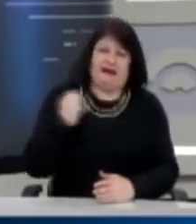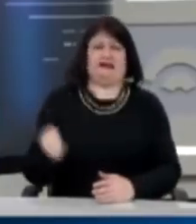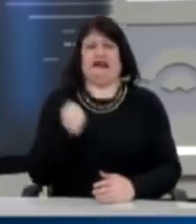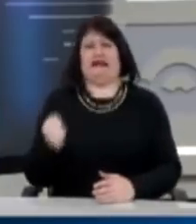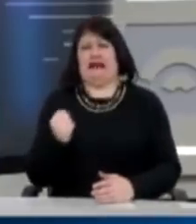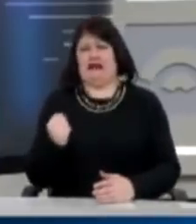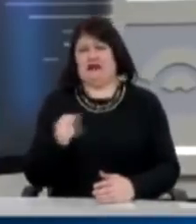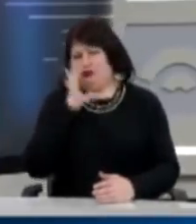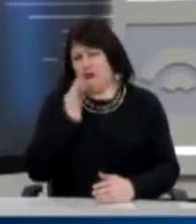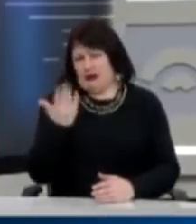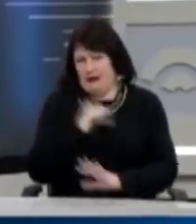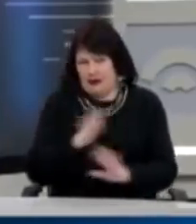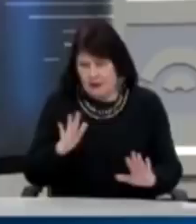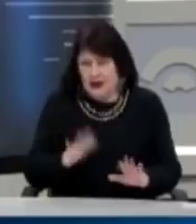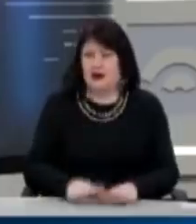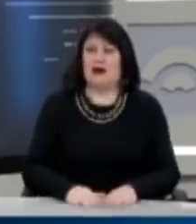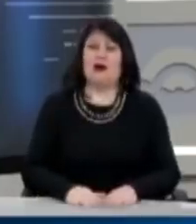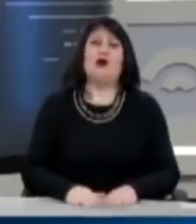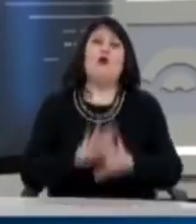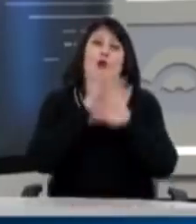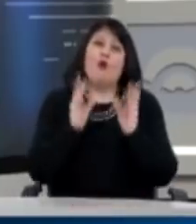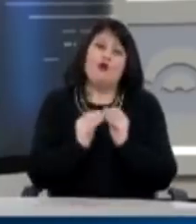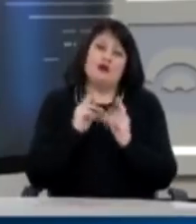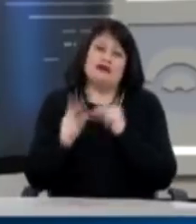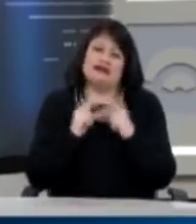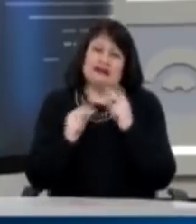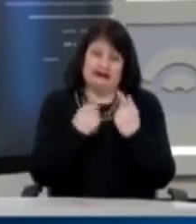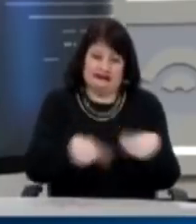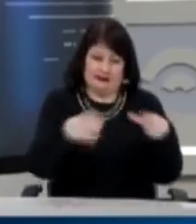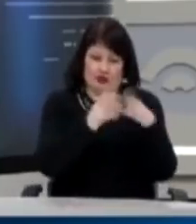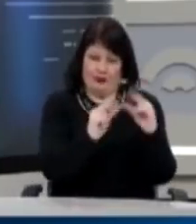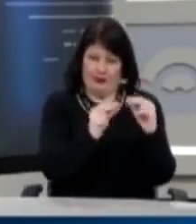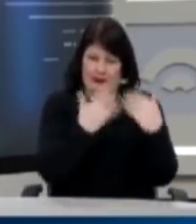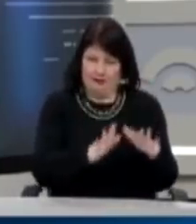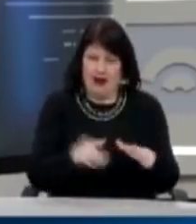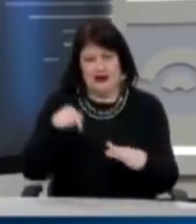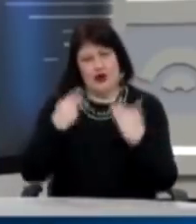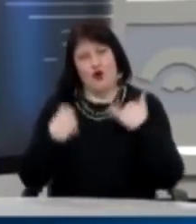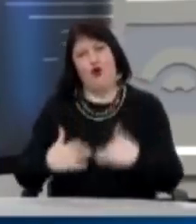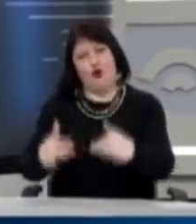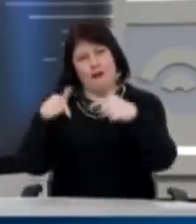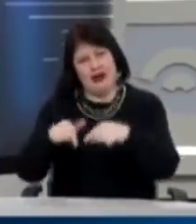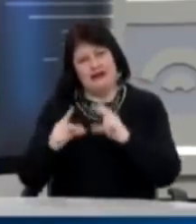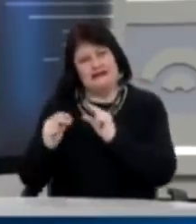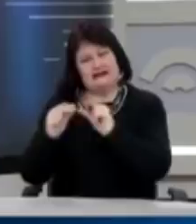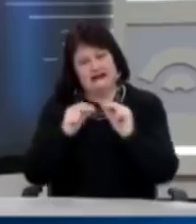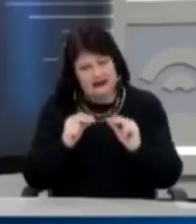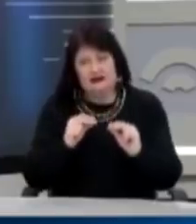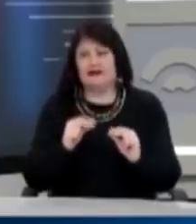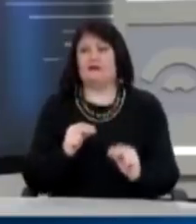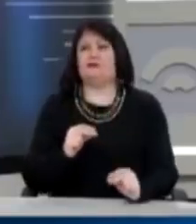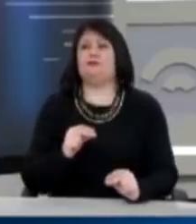έχει ουσιαστική βάση, σε όλη τη συζήτηση και στην Επιτροπή και στην Ολομέλεια, πέρα